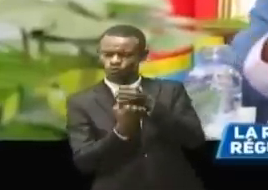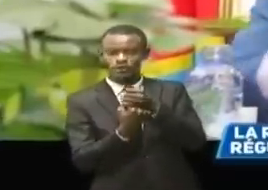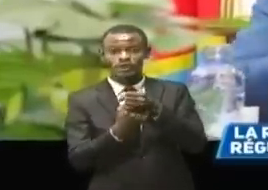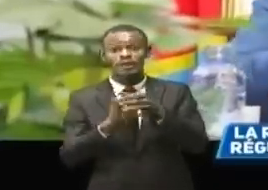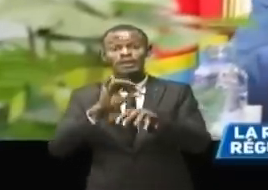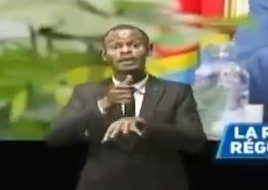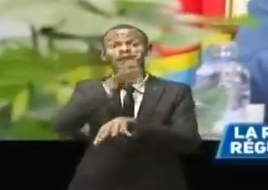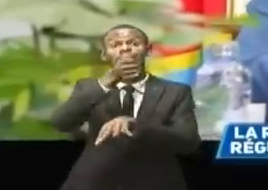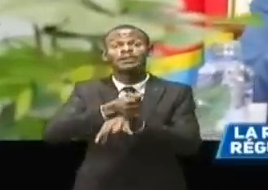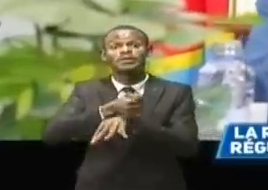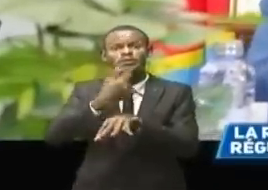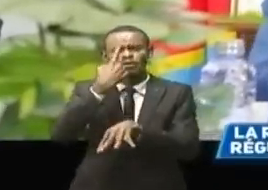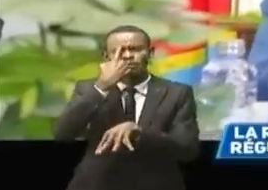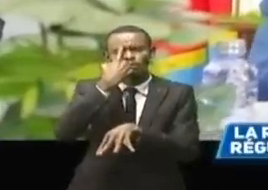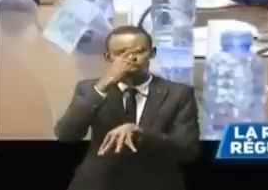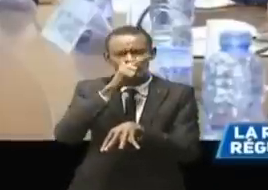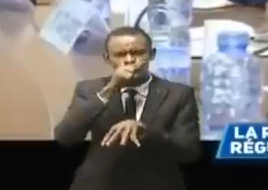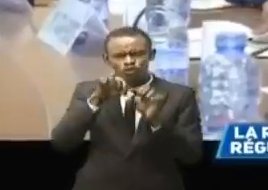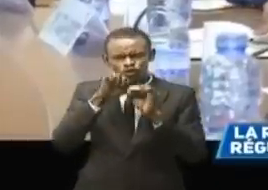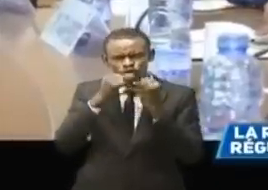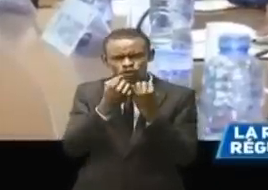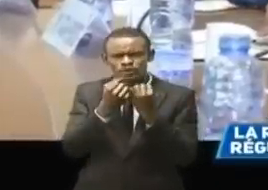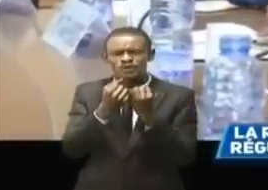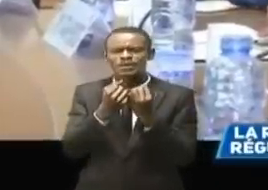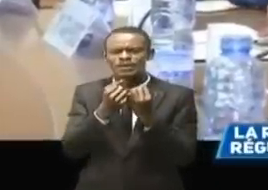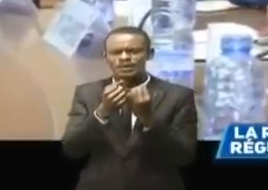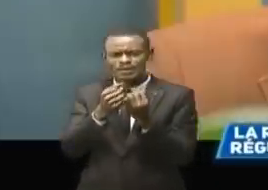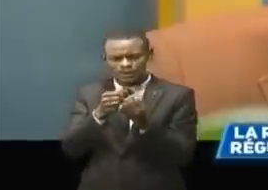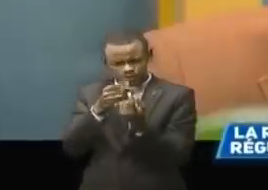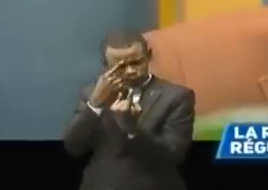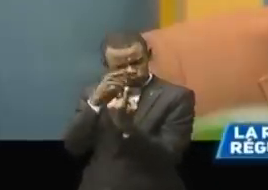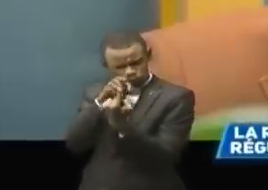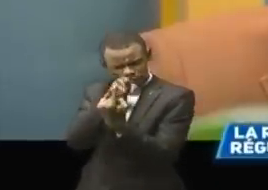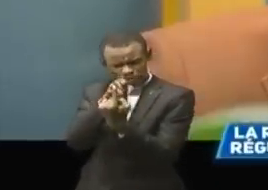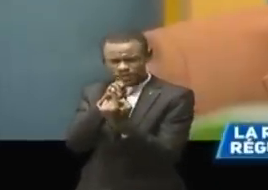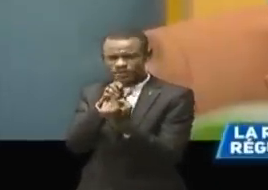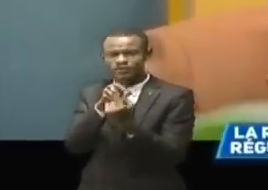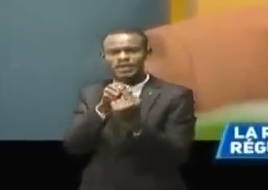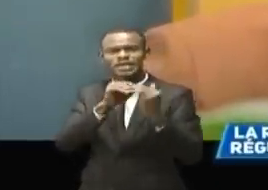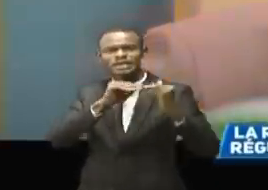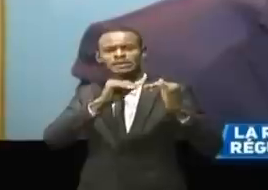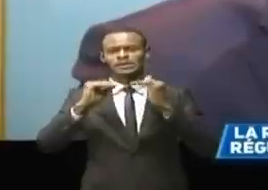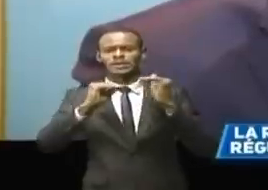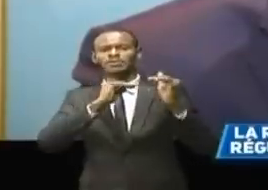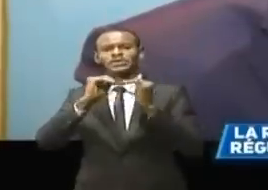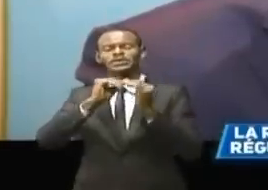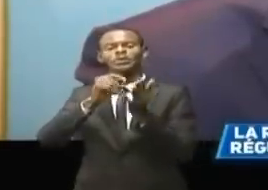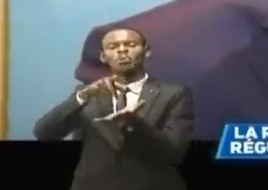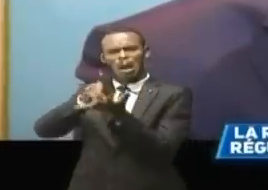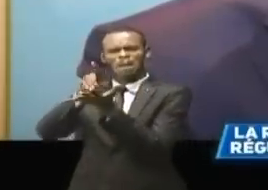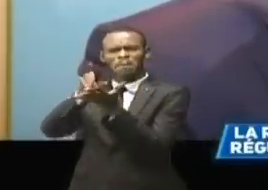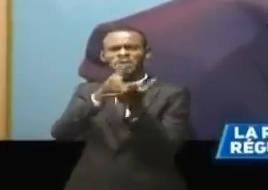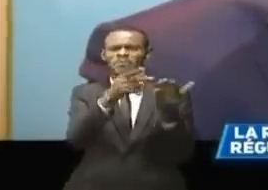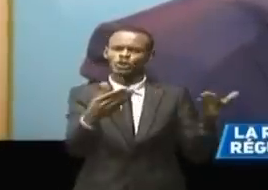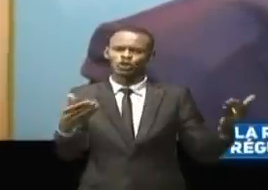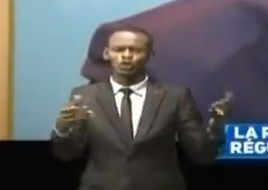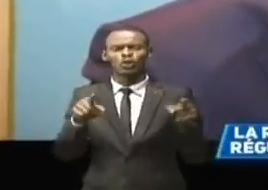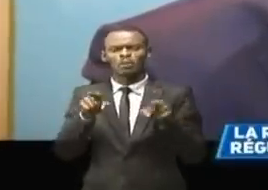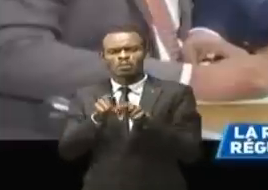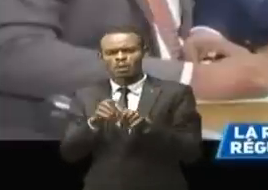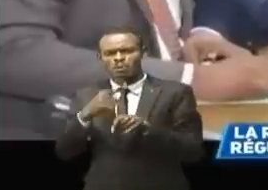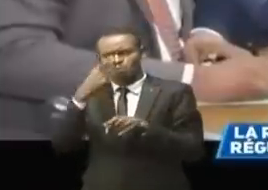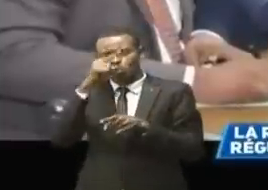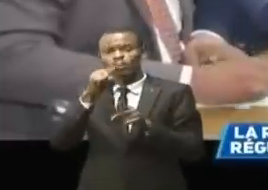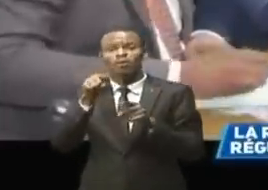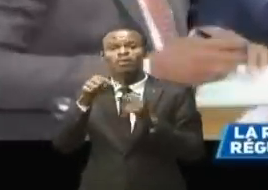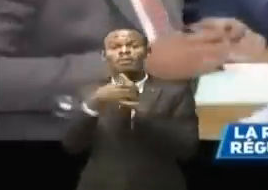gouvernement, intervenant principalement dans la stabilisation des prix et dans le monitoring de l'approvisionnement régulier du pays